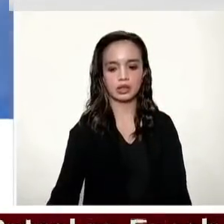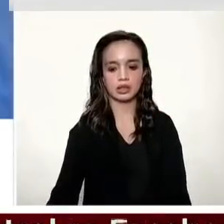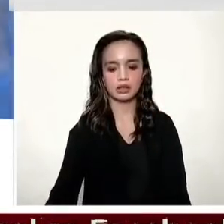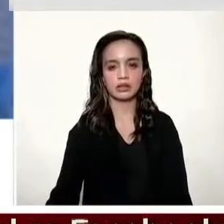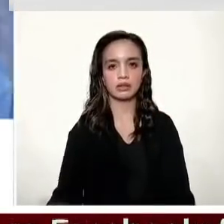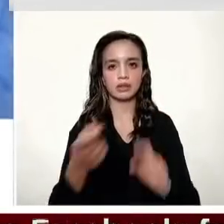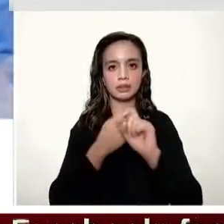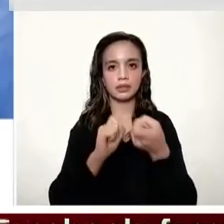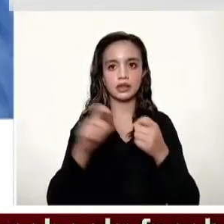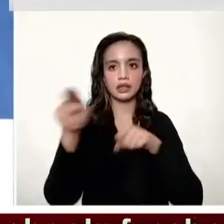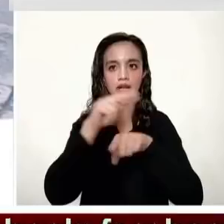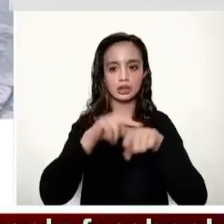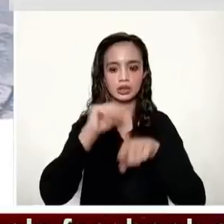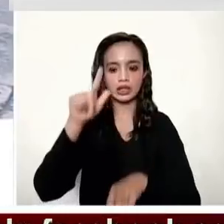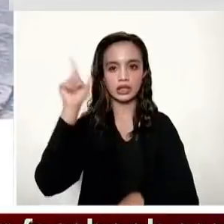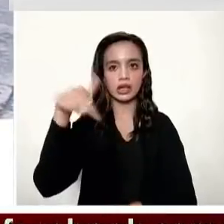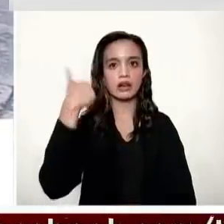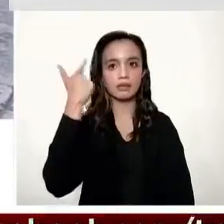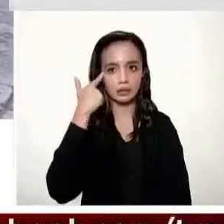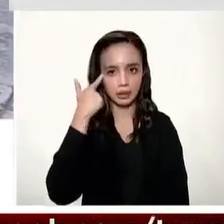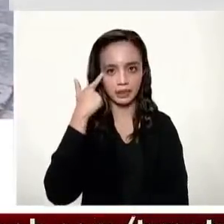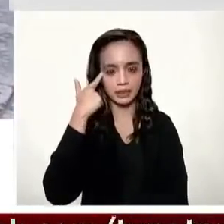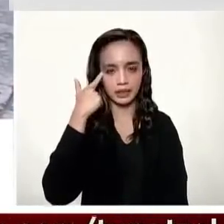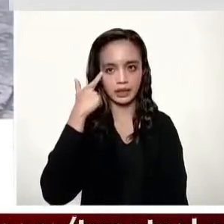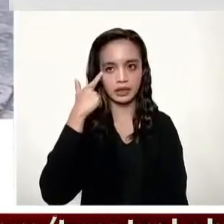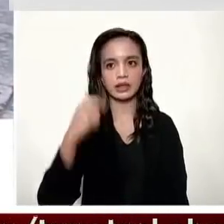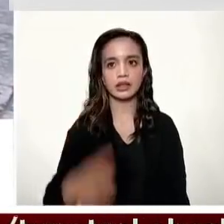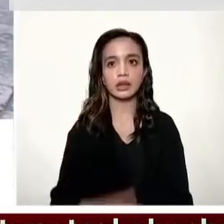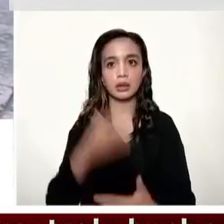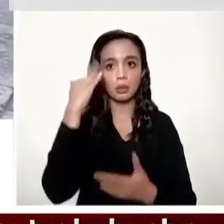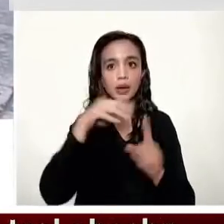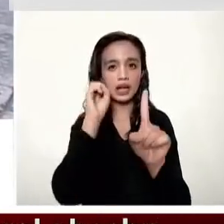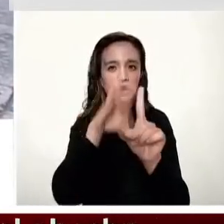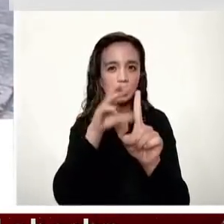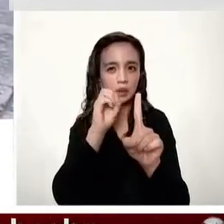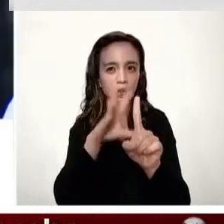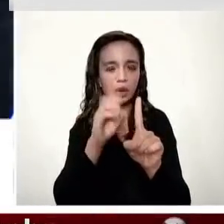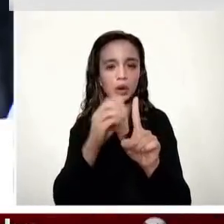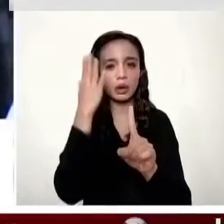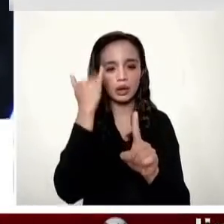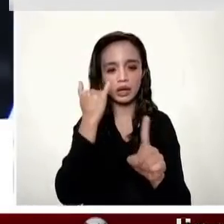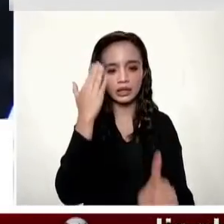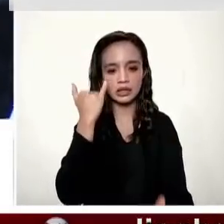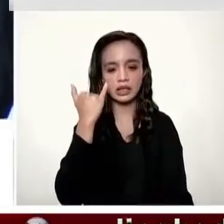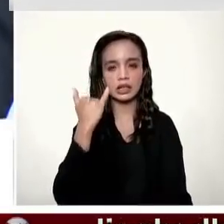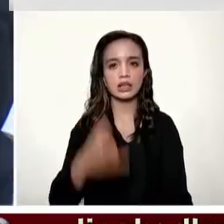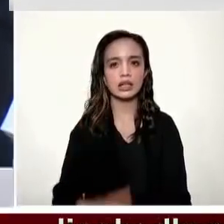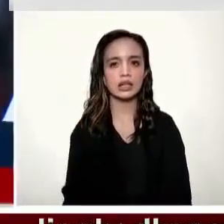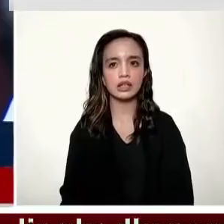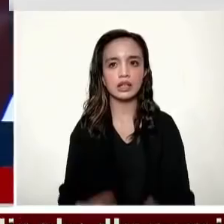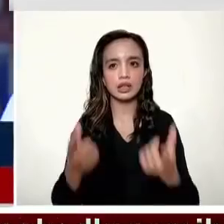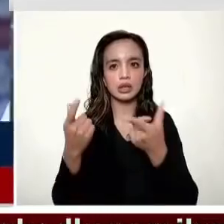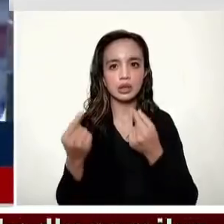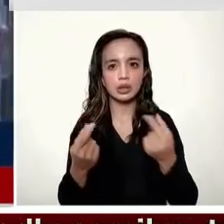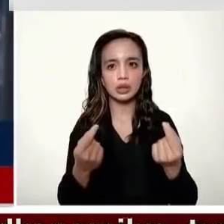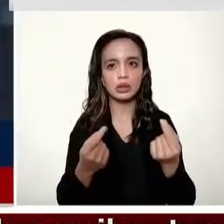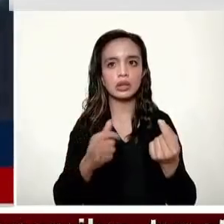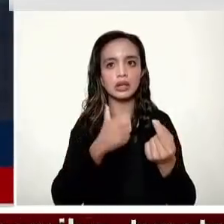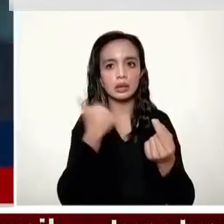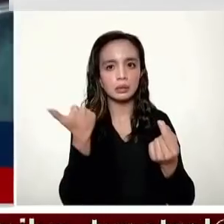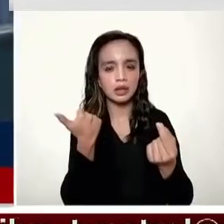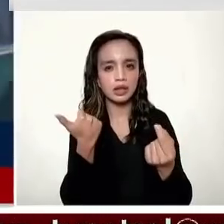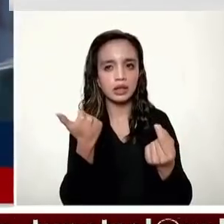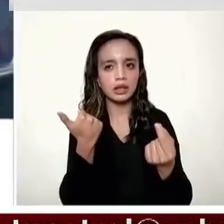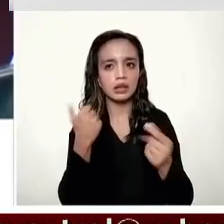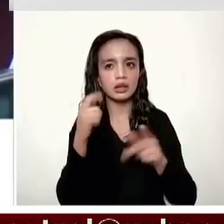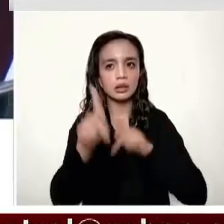Yung exposure ng mga drivers natin, grabe. Yung ability nila na mag-transmit ng virus sa iba, malaki dahil sa